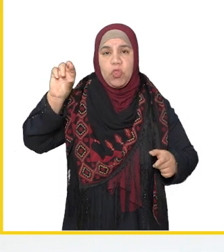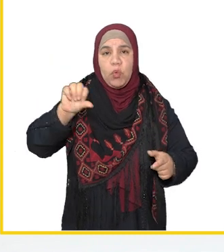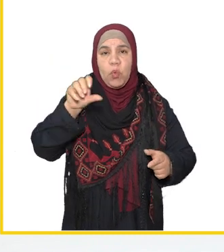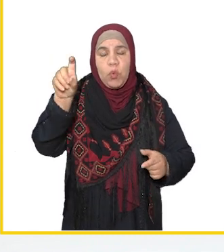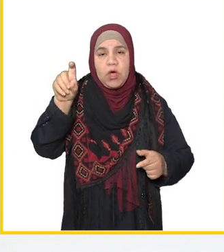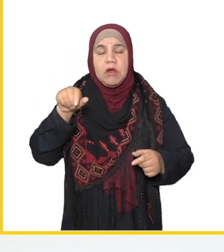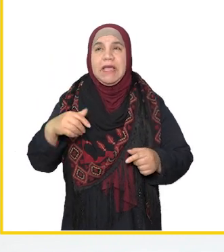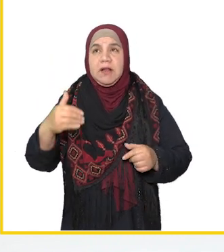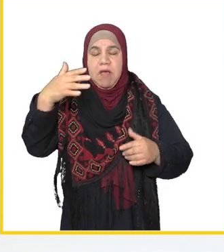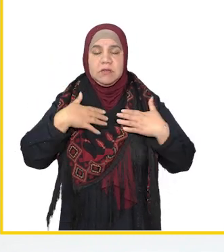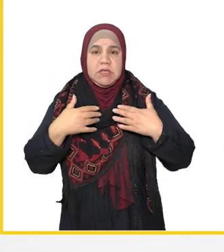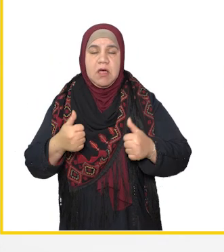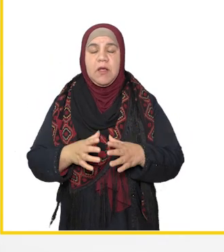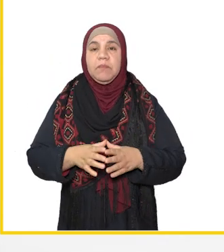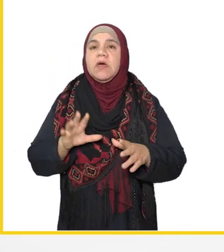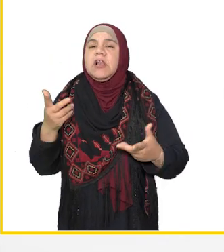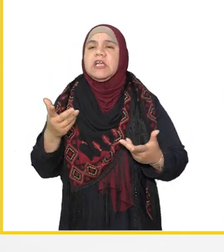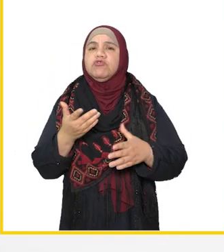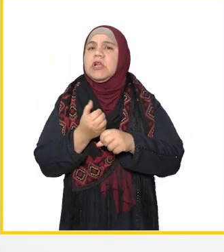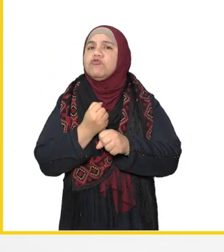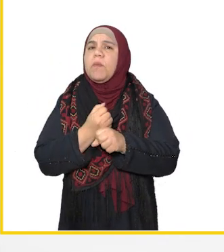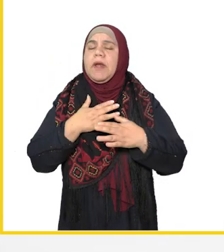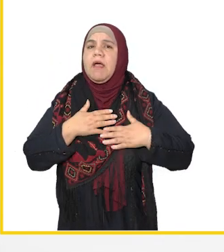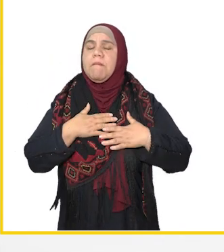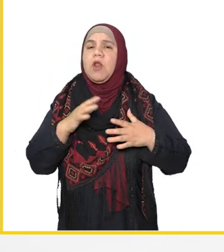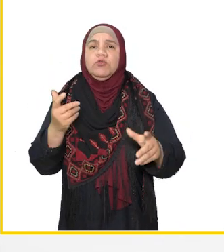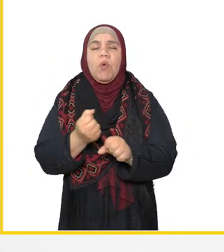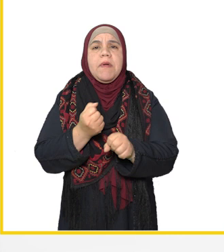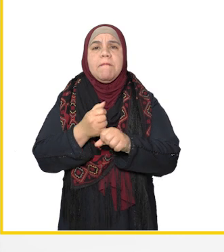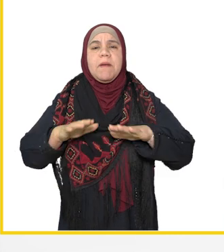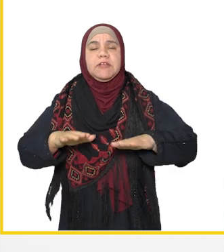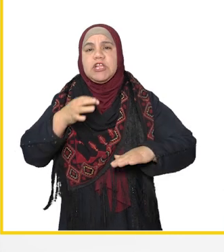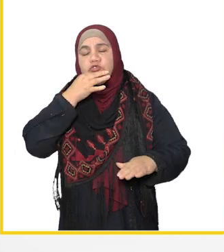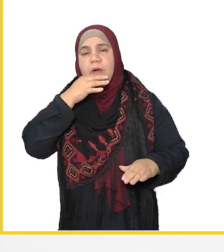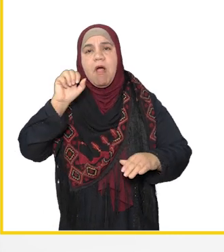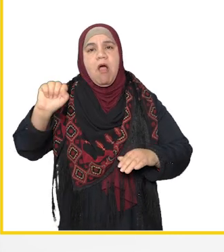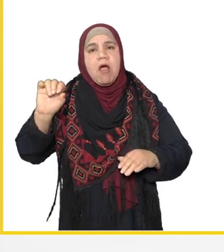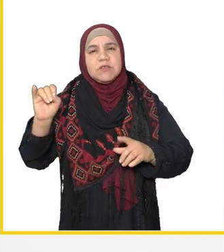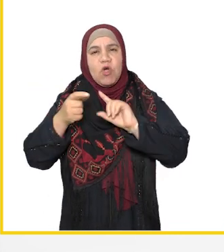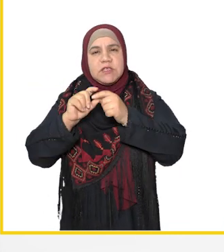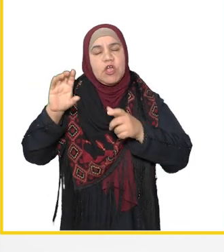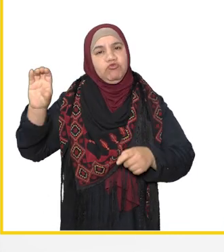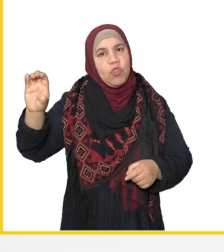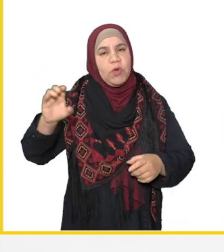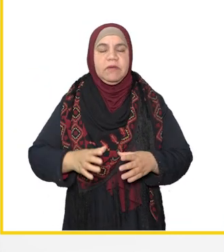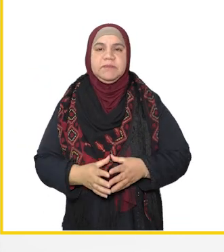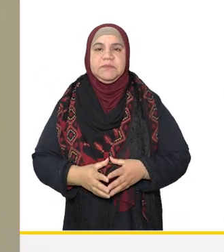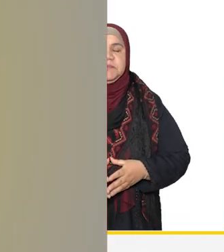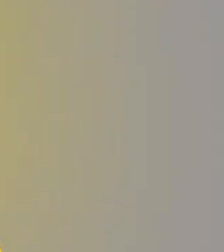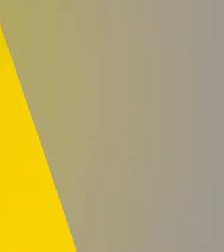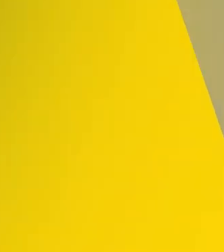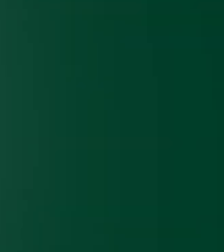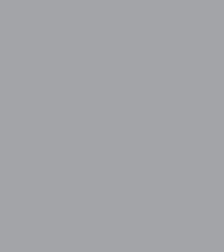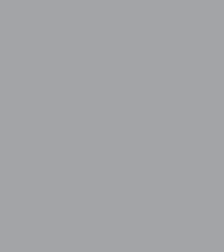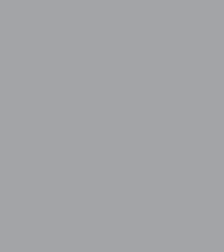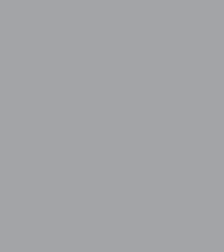جذور للإنماء الصحي والاجتماعي، عشان نورجي الناس مين إحنا وشو بنسوي وشو بيعمل المجلس الشبابي التابع لمؤسسة جذور.